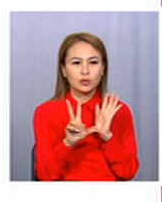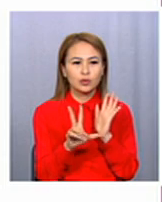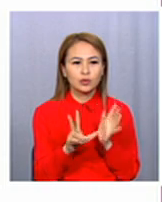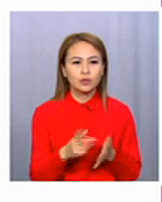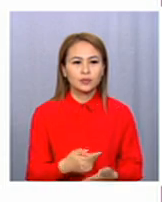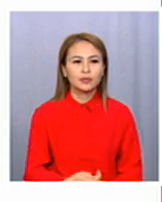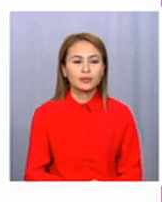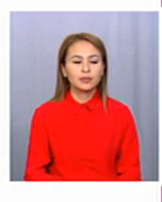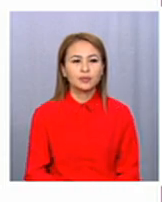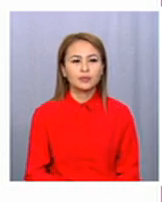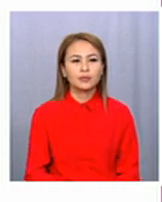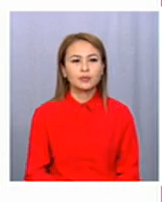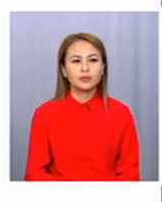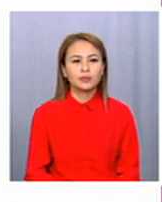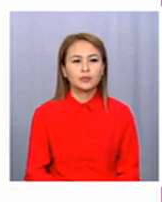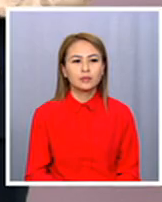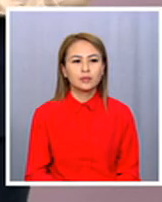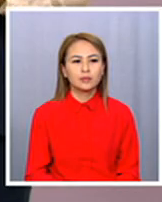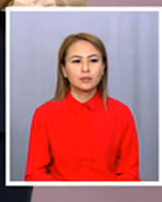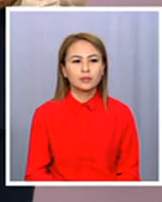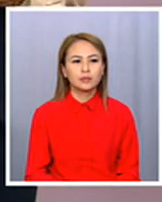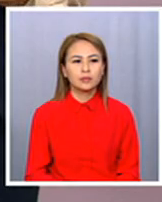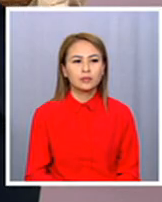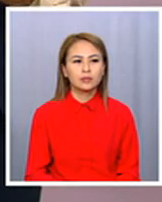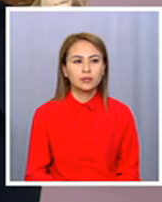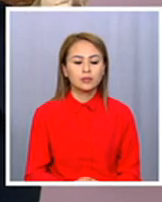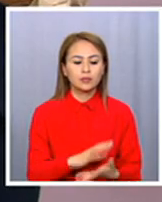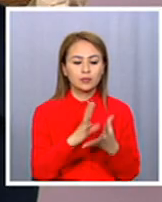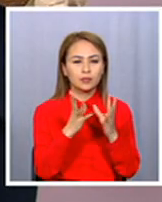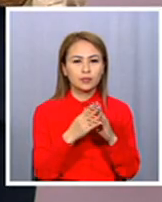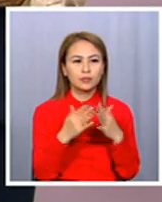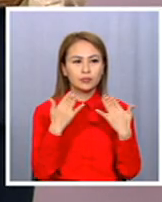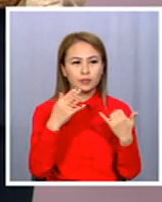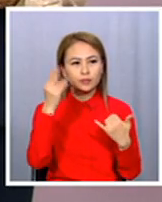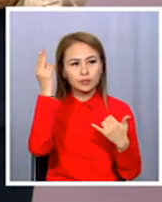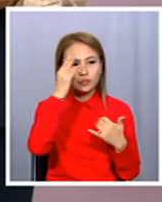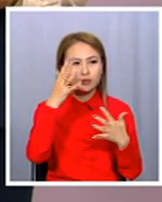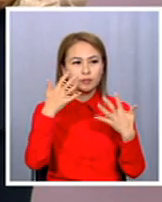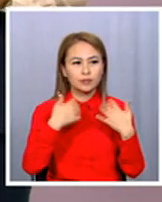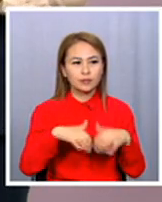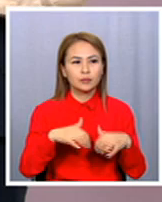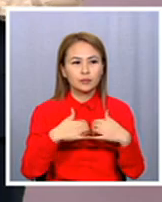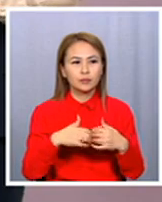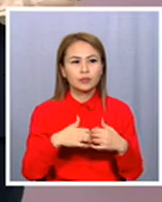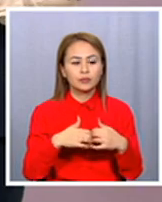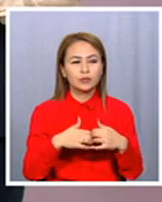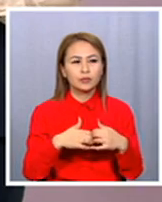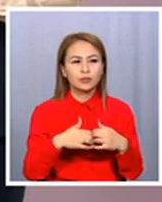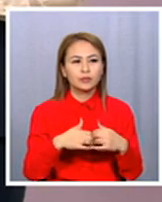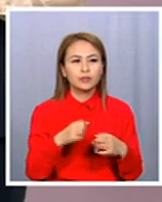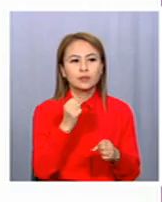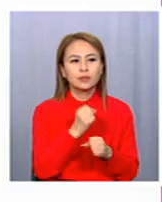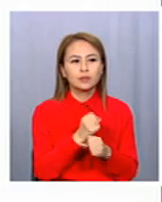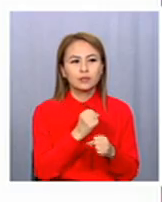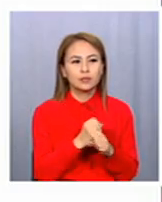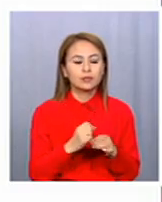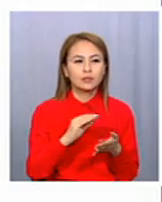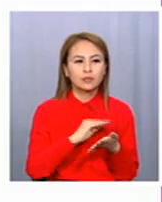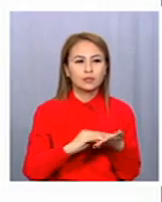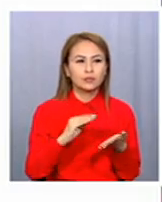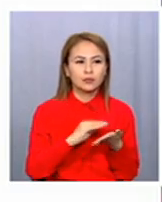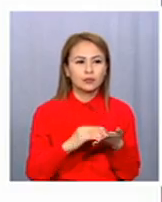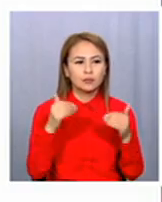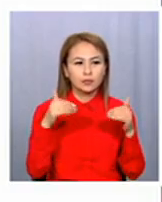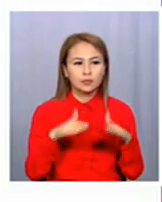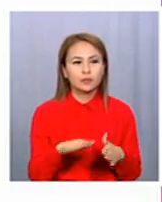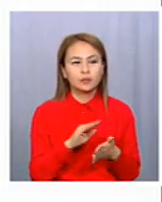тең. Жарайсындар балалар. Сонымен бүгінгі сабағымызды қорытындылайық. Құрама есептерге талдау жүргізіп,